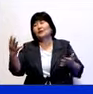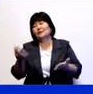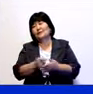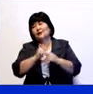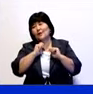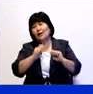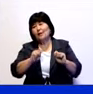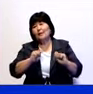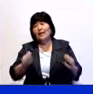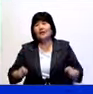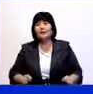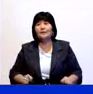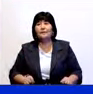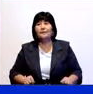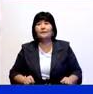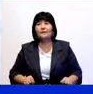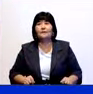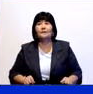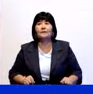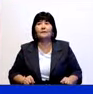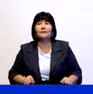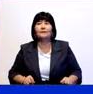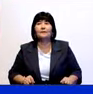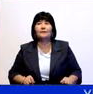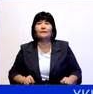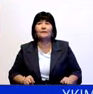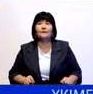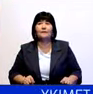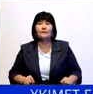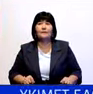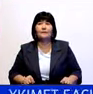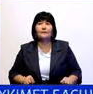1-ші орынмен марапатталды. Динар Рахман, Санжар Мансур, Дархан Тоқсейіт, Қызылорда телеарнасы.